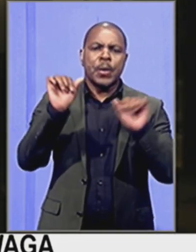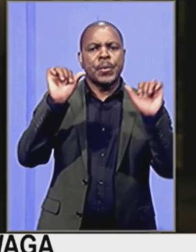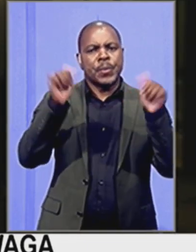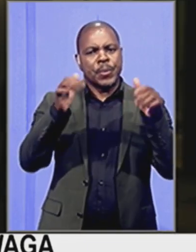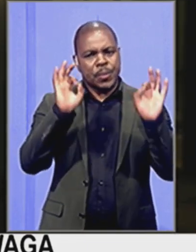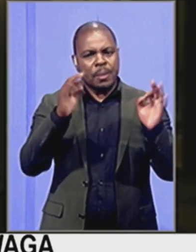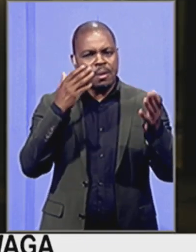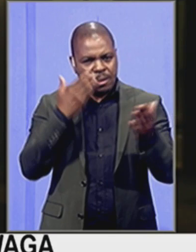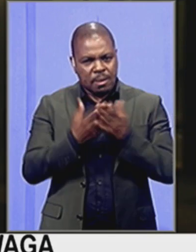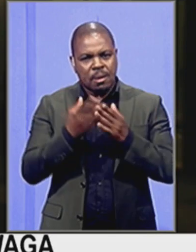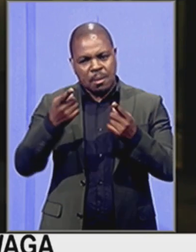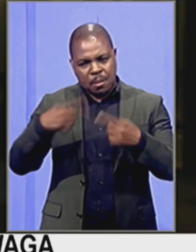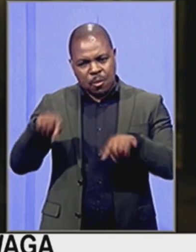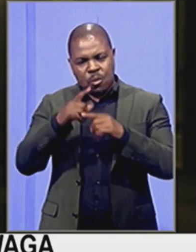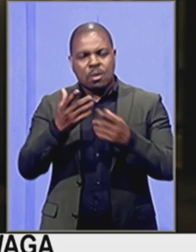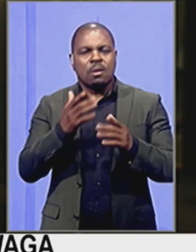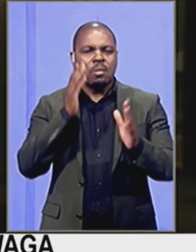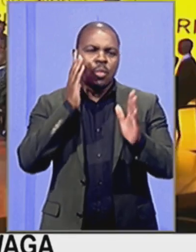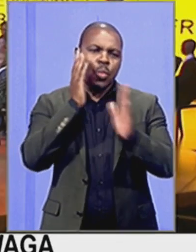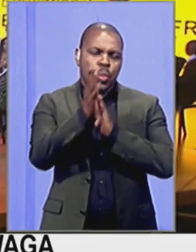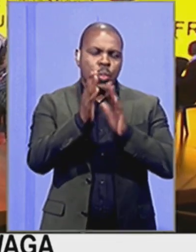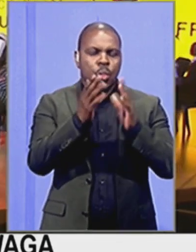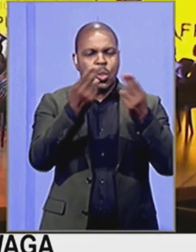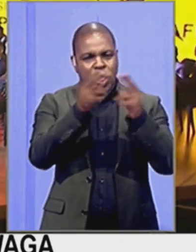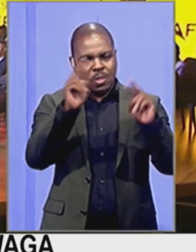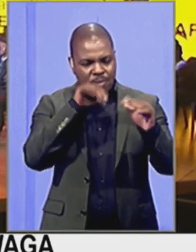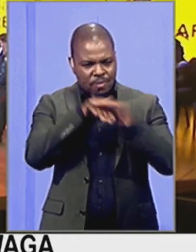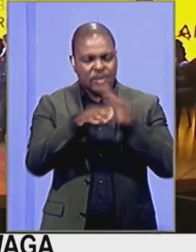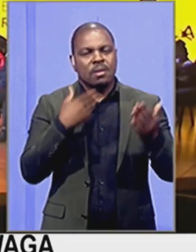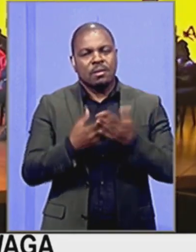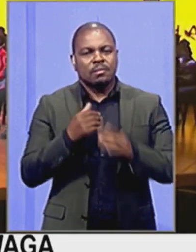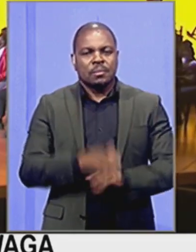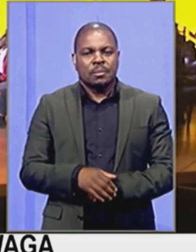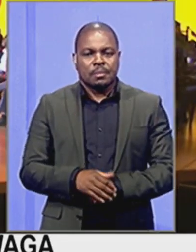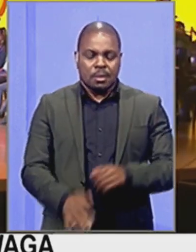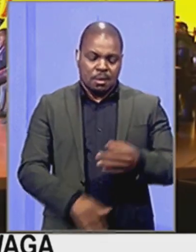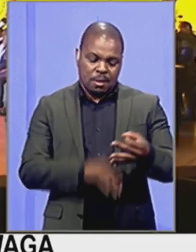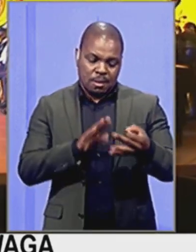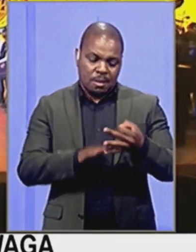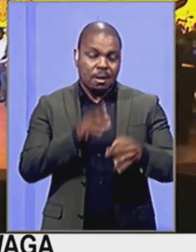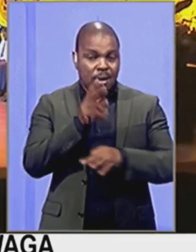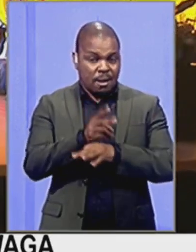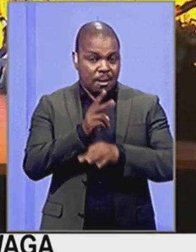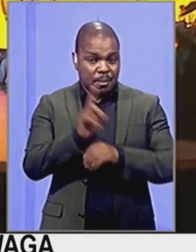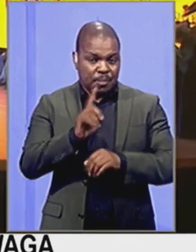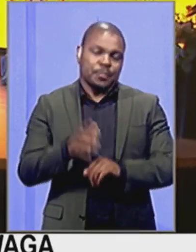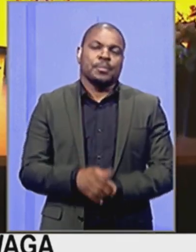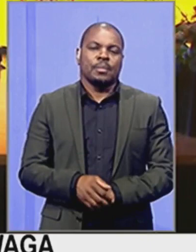fetša ba ya ilo nyaka space kwa university re bone gape